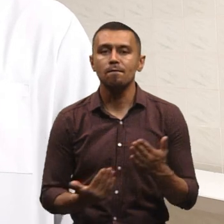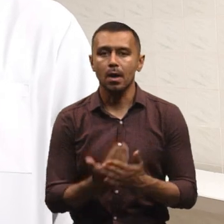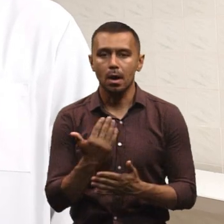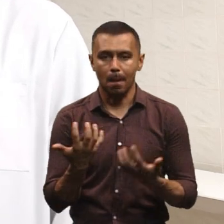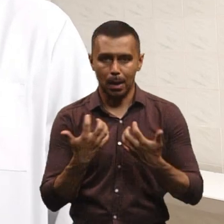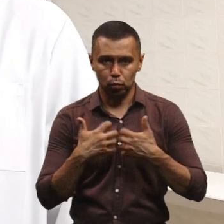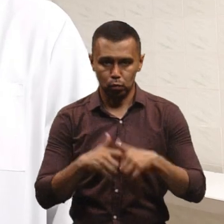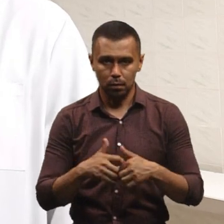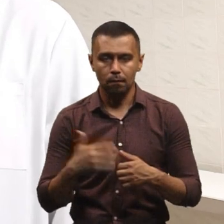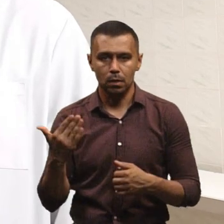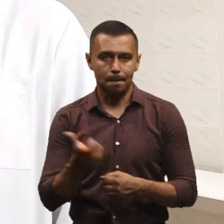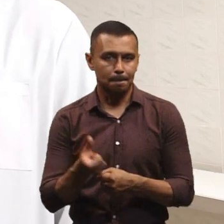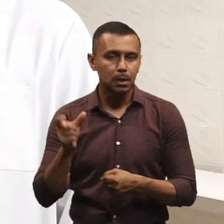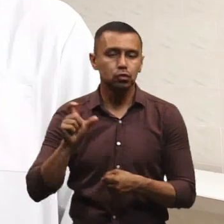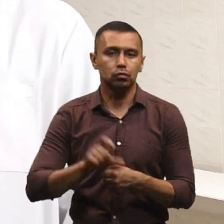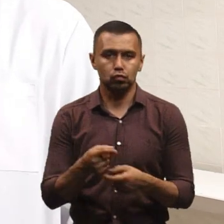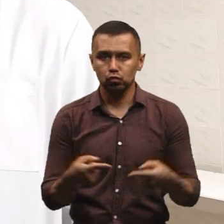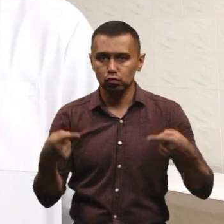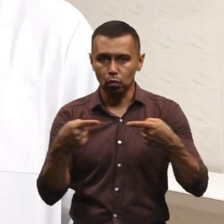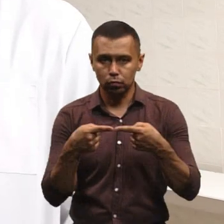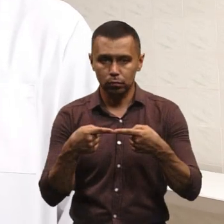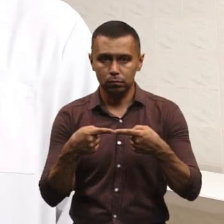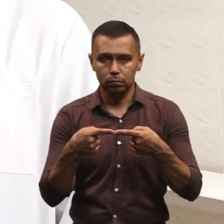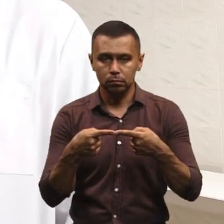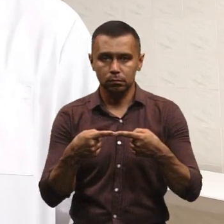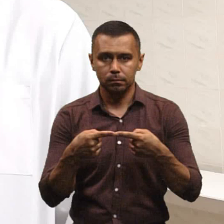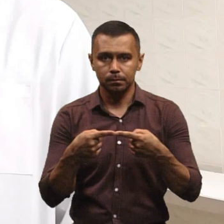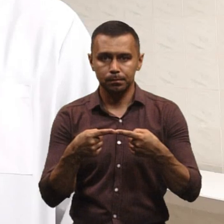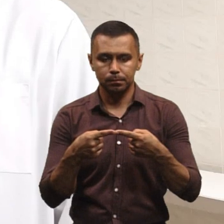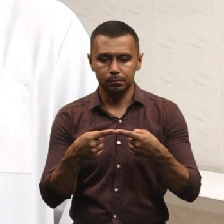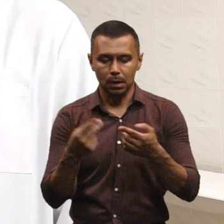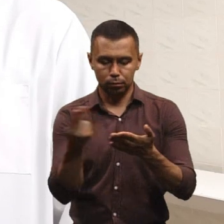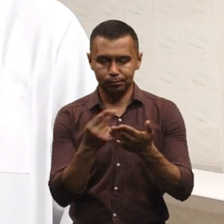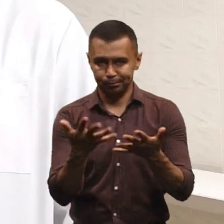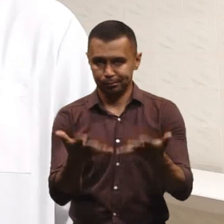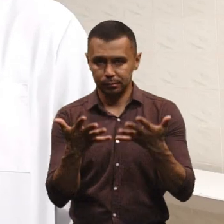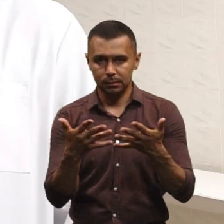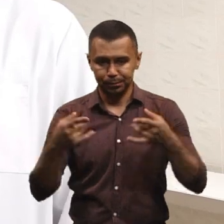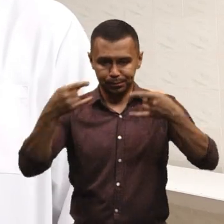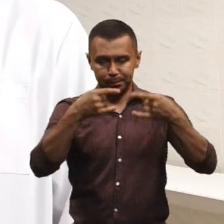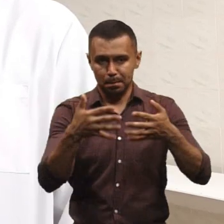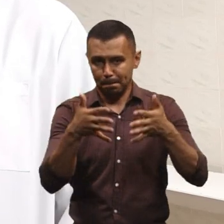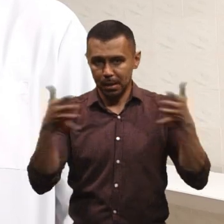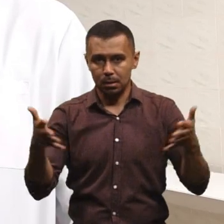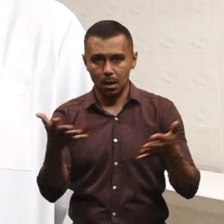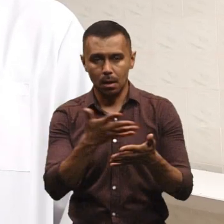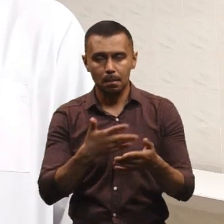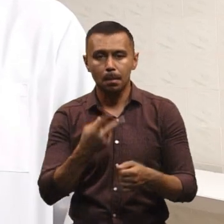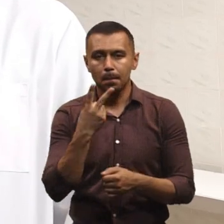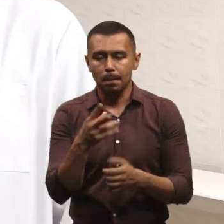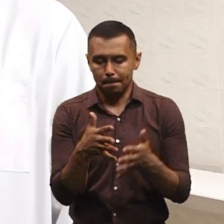апаратура вона більш точніша картинка на ній краща детектор більший ми захоплюємо більшу